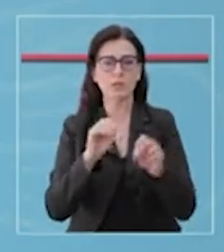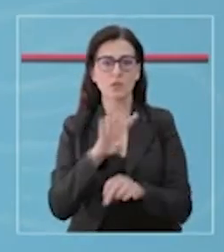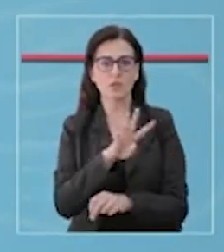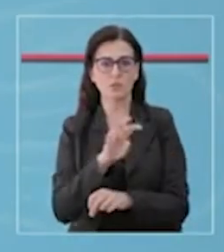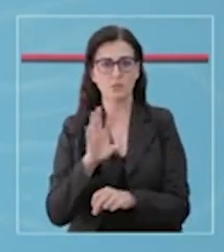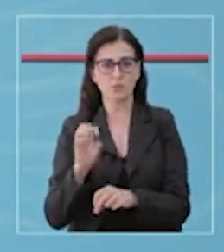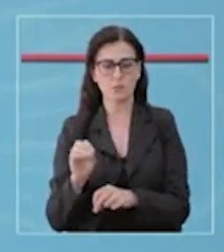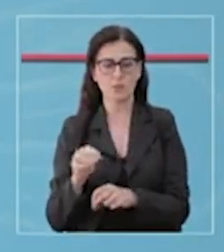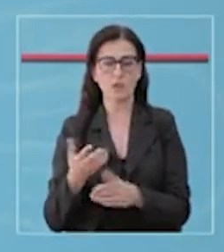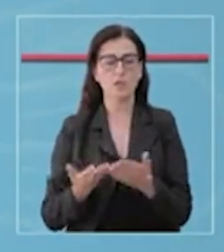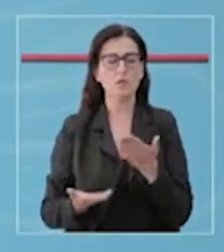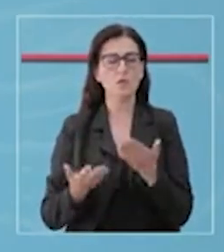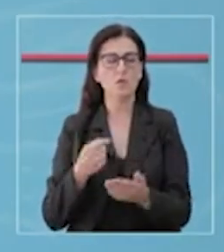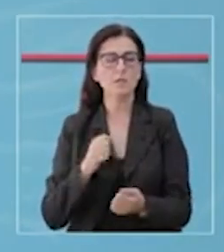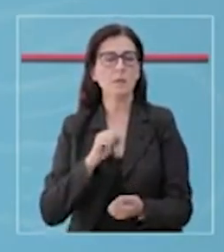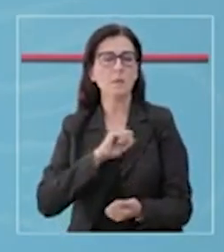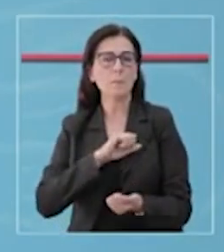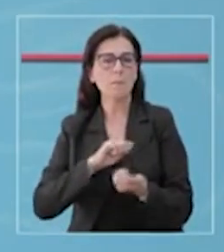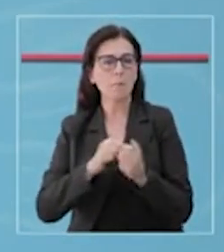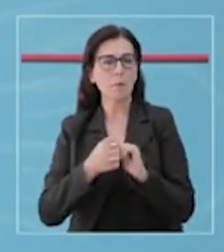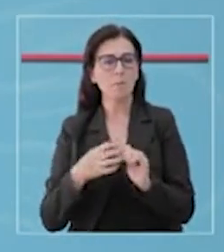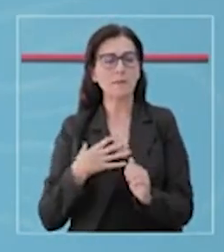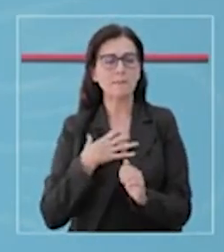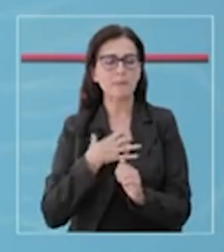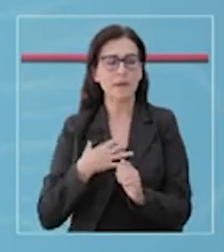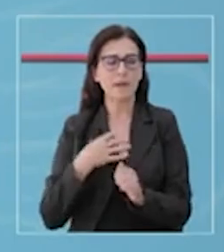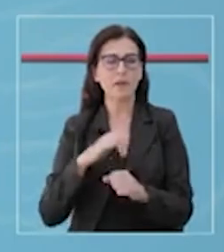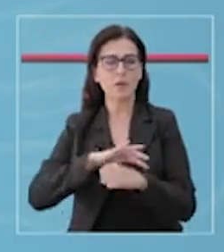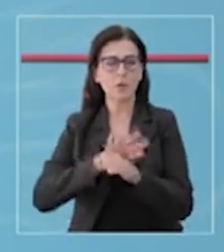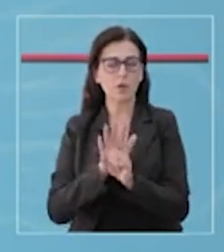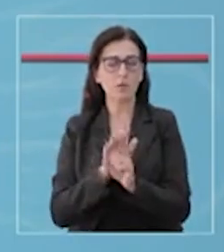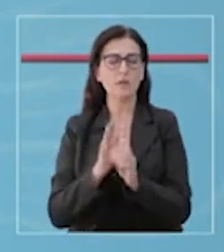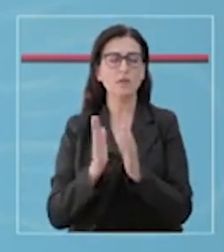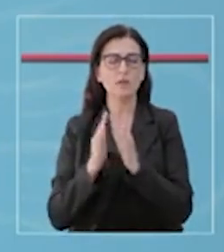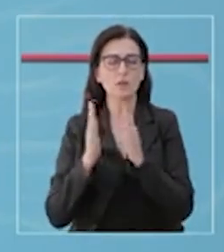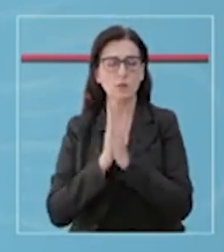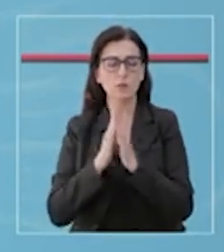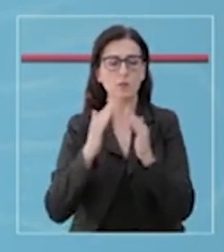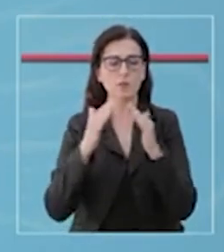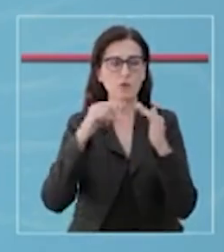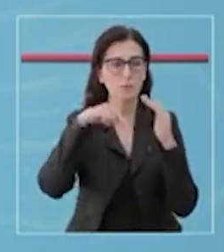Nëse keni shenja shqetësime për COVID-19, izolohuni